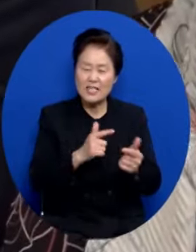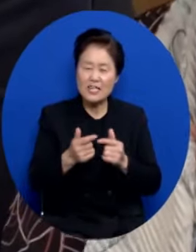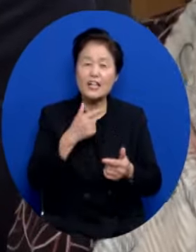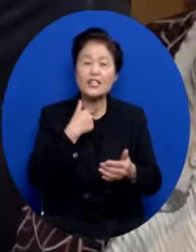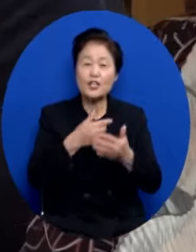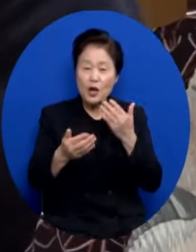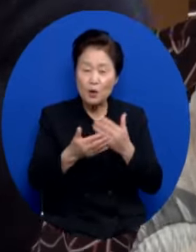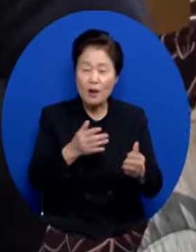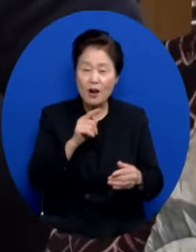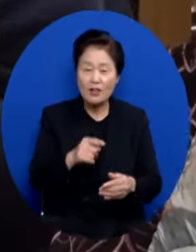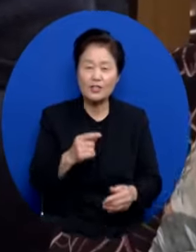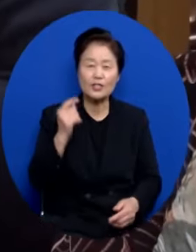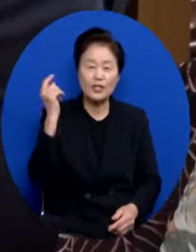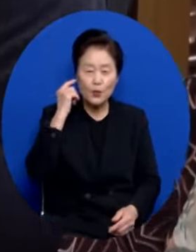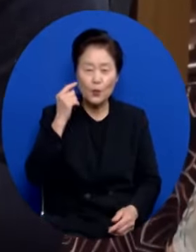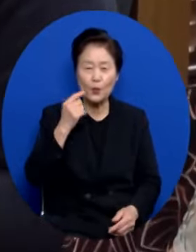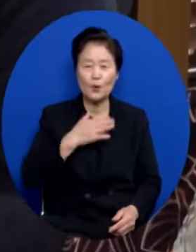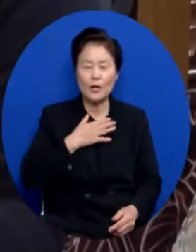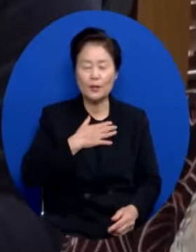듣고 저도